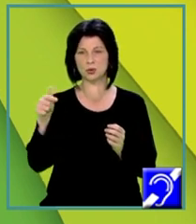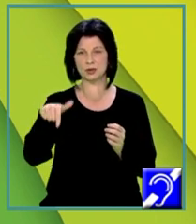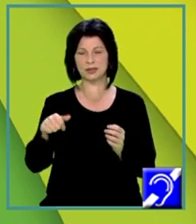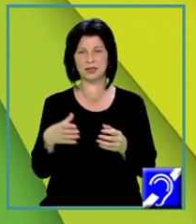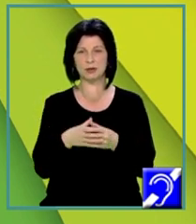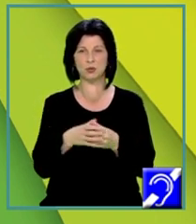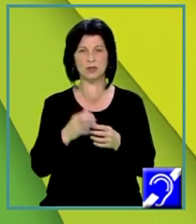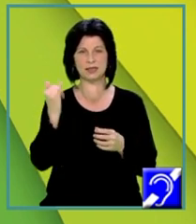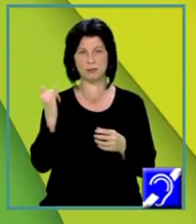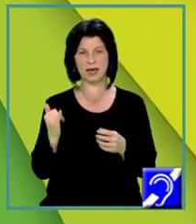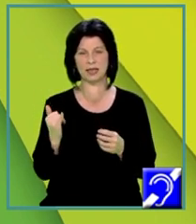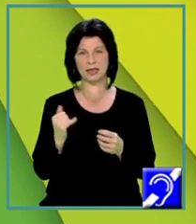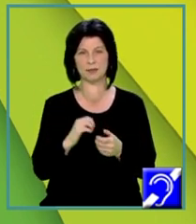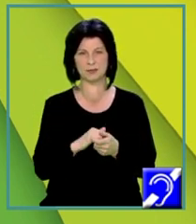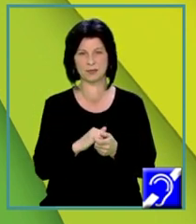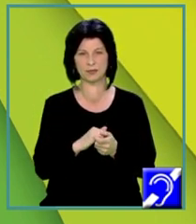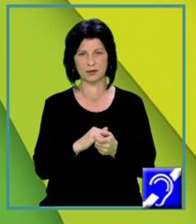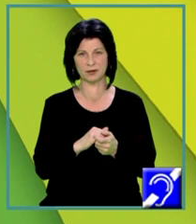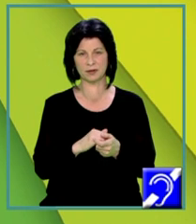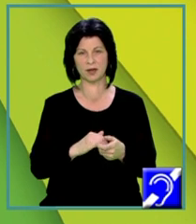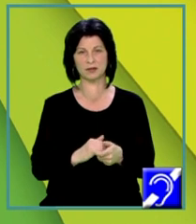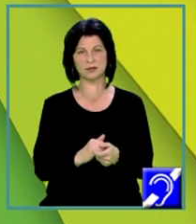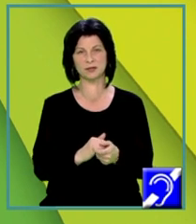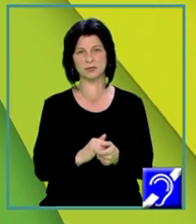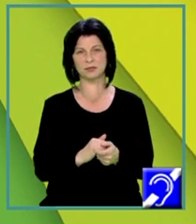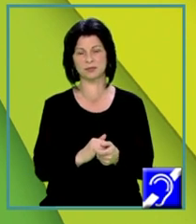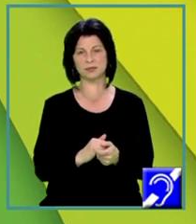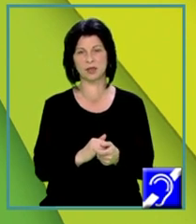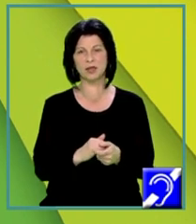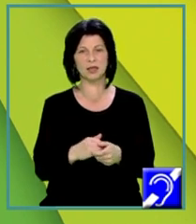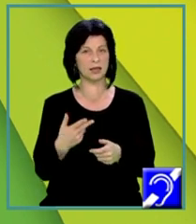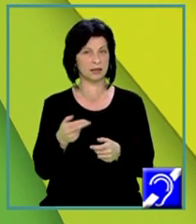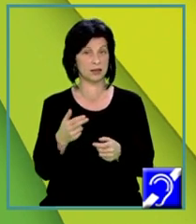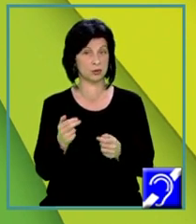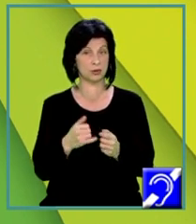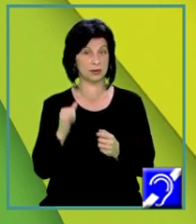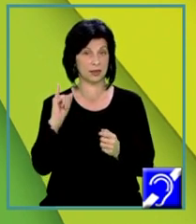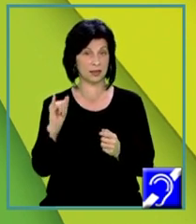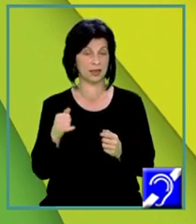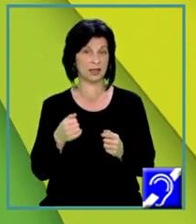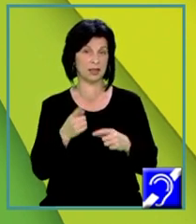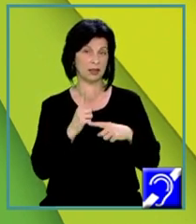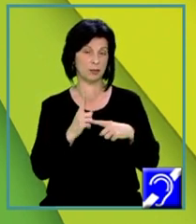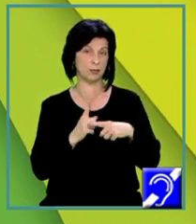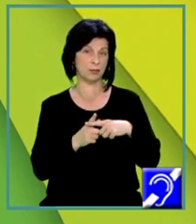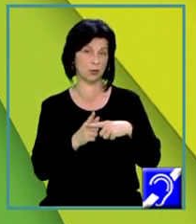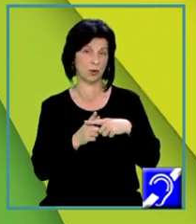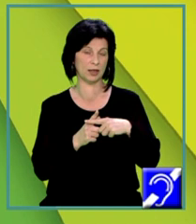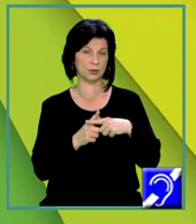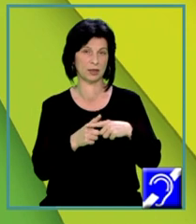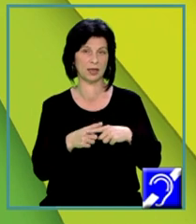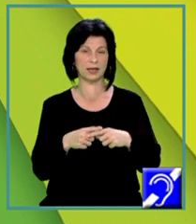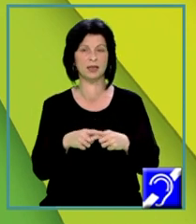subgrup al Grupului comutative în 2D aer cu adunarea prin urmare e cu adunare formează o structură de grup